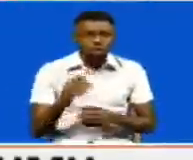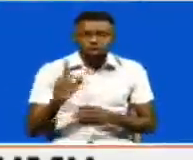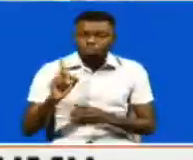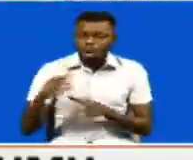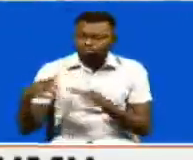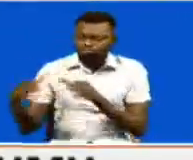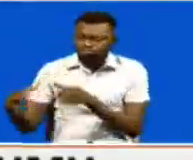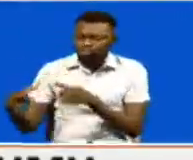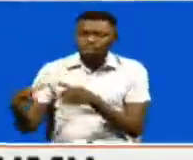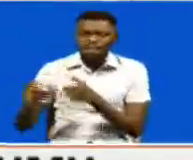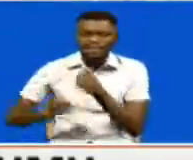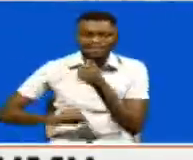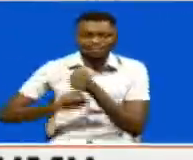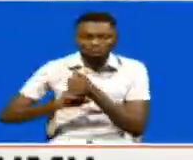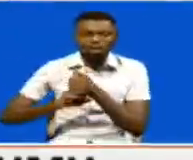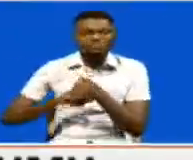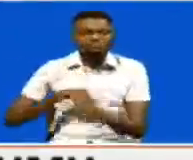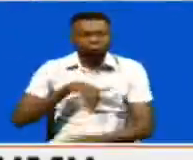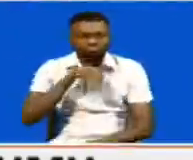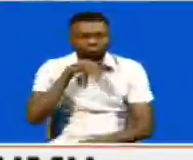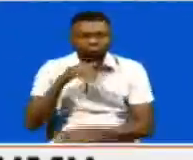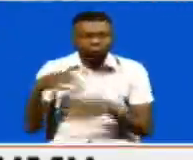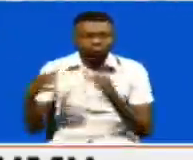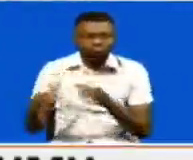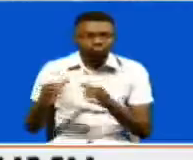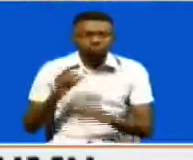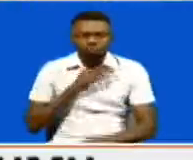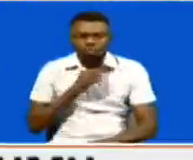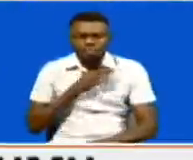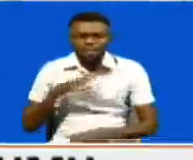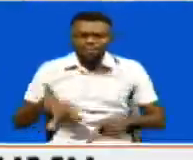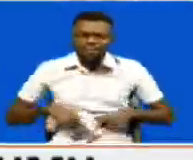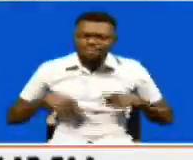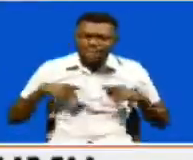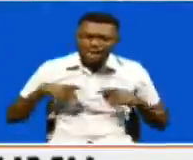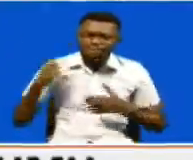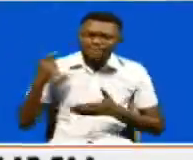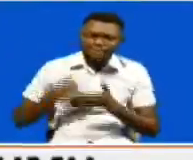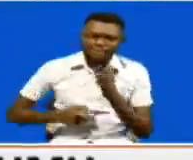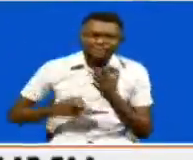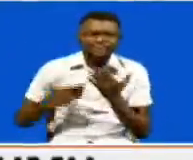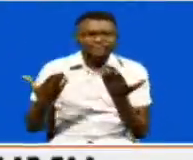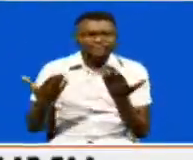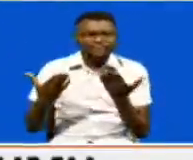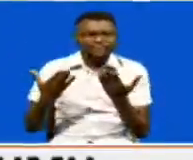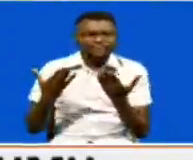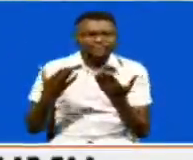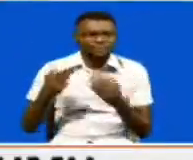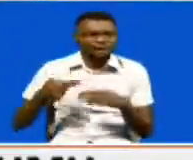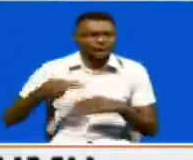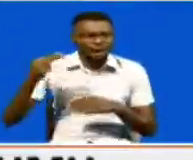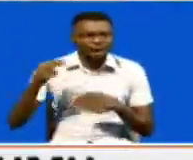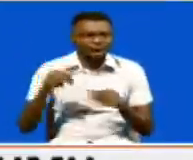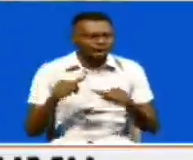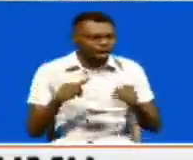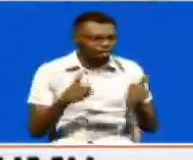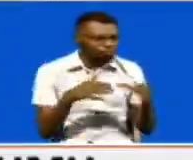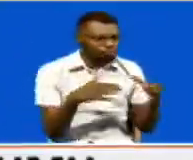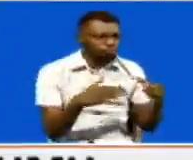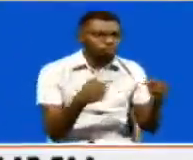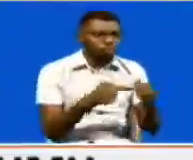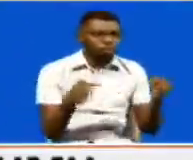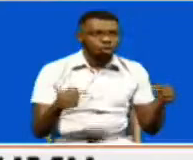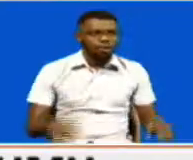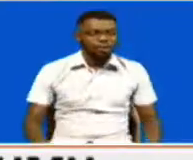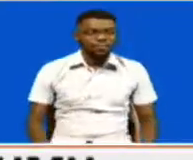siku ya Jumatatu kulalamikia gharama ya juu ya maisha na uongozi wa Rais William Ruto, na kundi jingine linalounga mkono maandamano hayo.